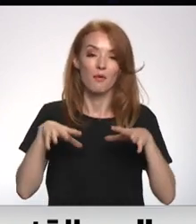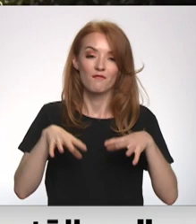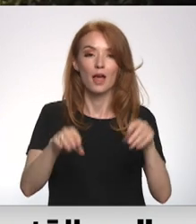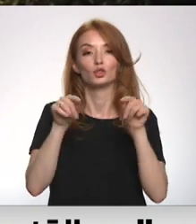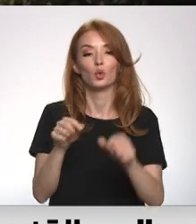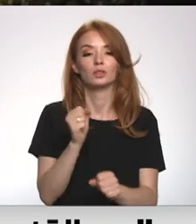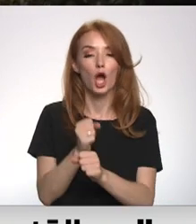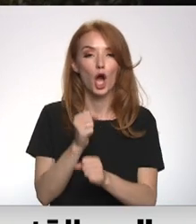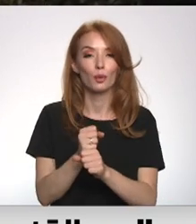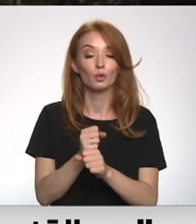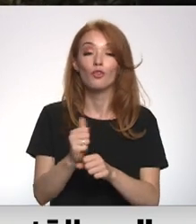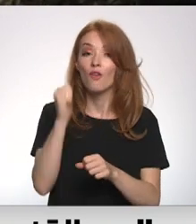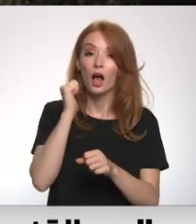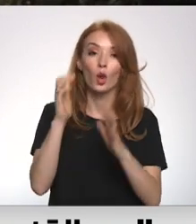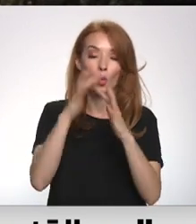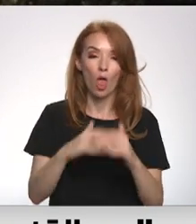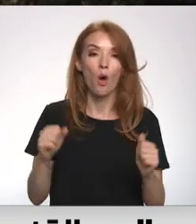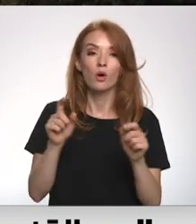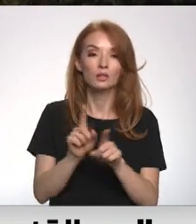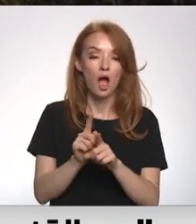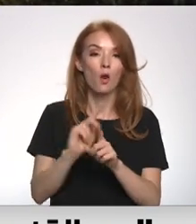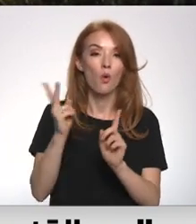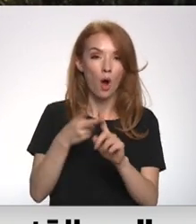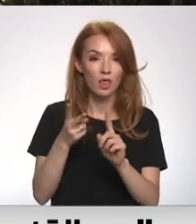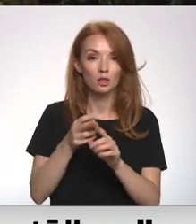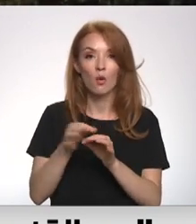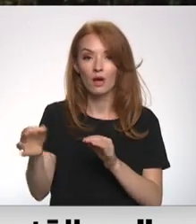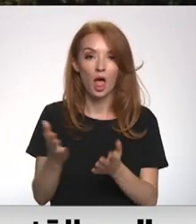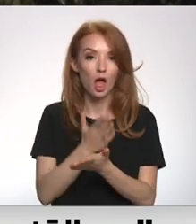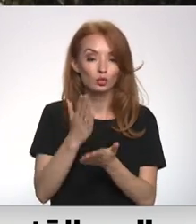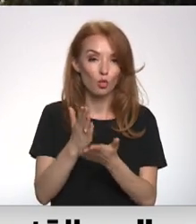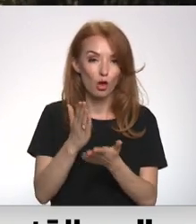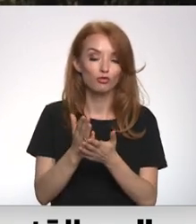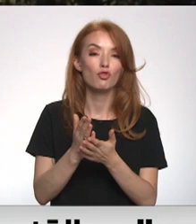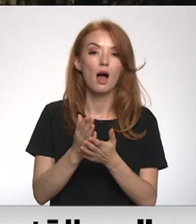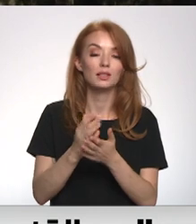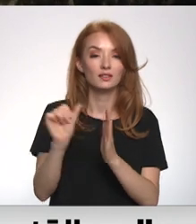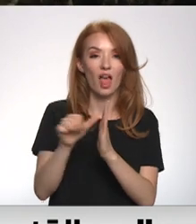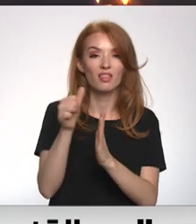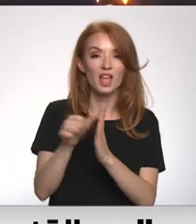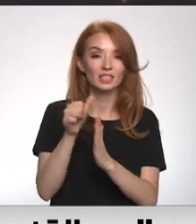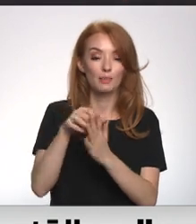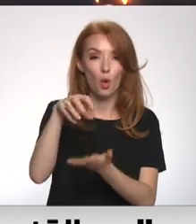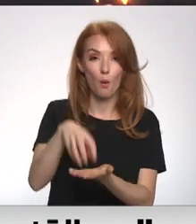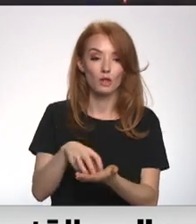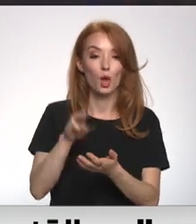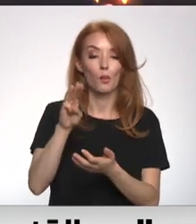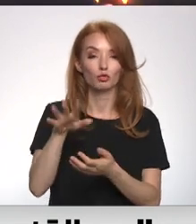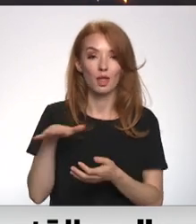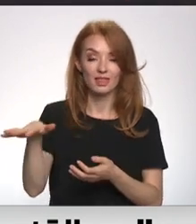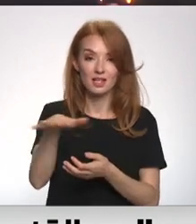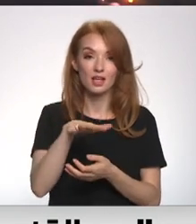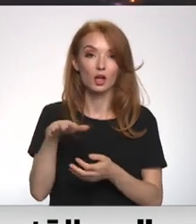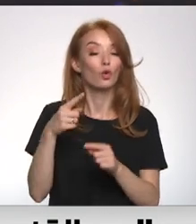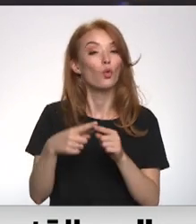darbu. Vakar ticis nojaukts arī otrs novadā esošais padomu laiku slavinošais tēlniecības objekts Muceniekos. Novada